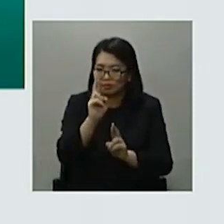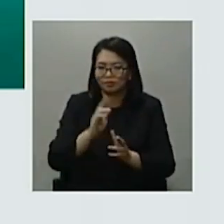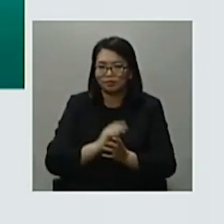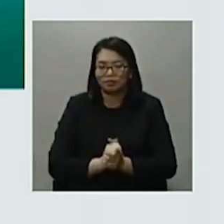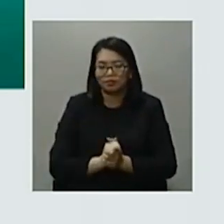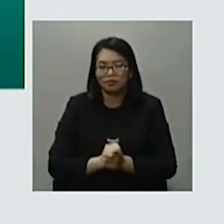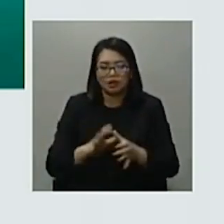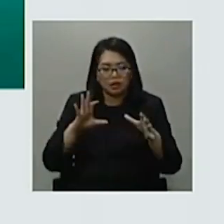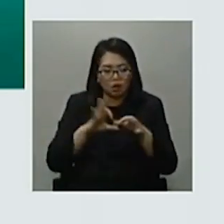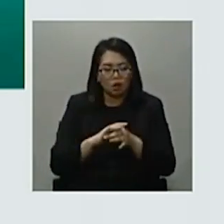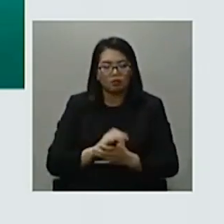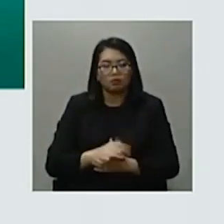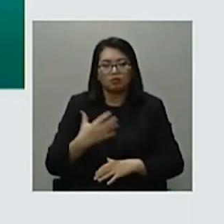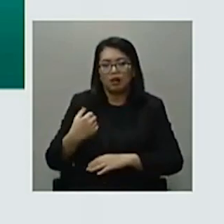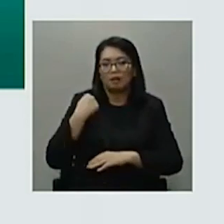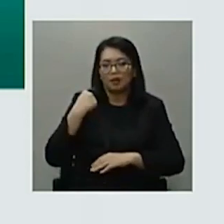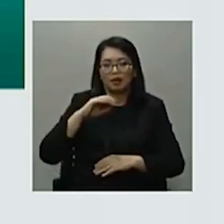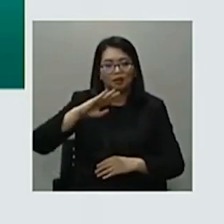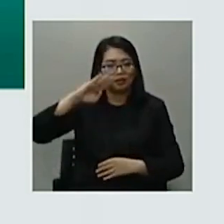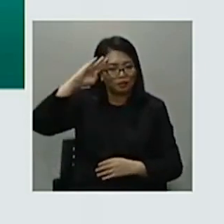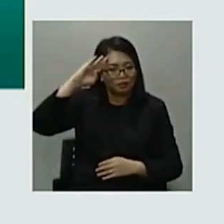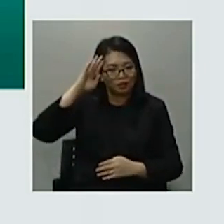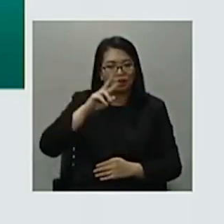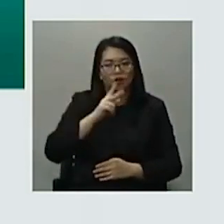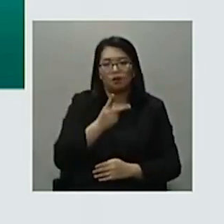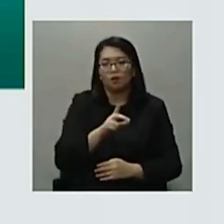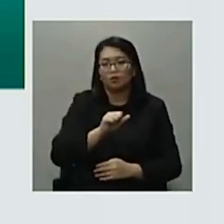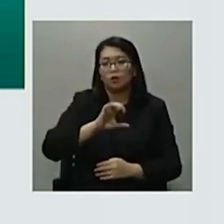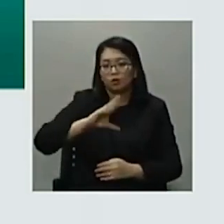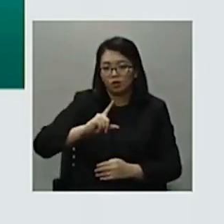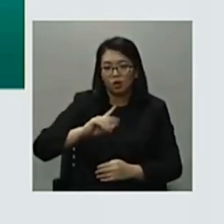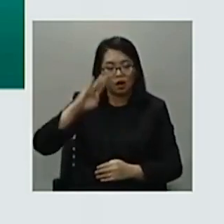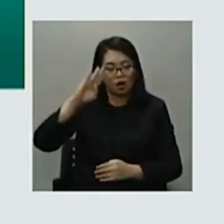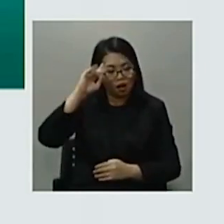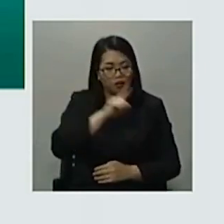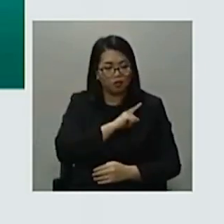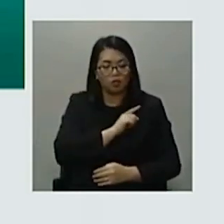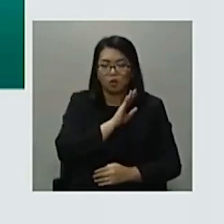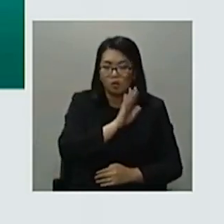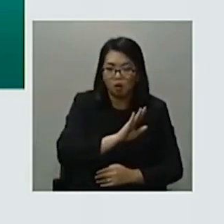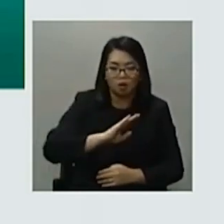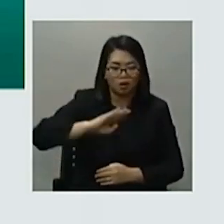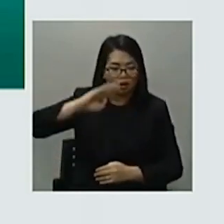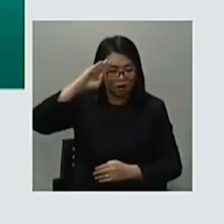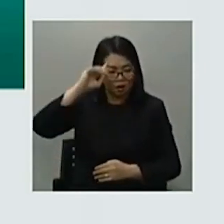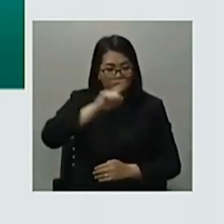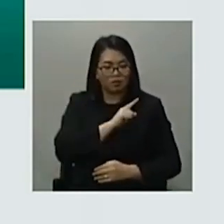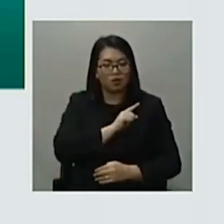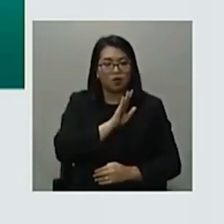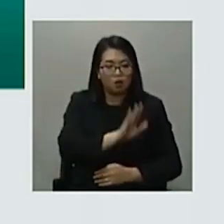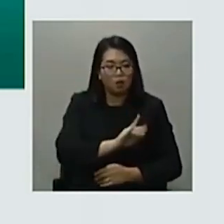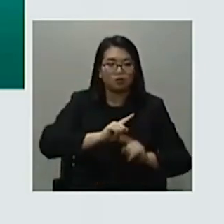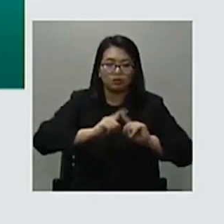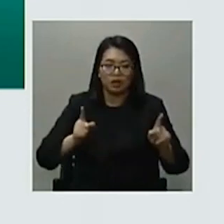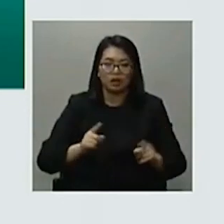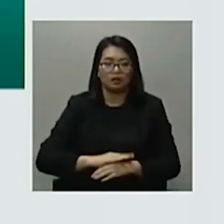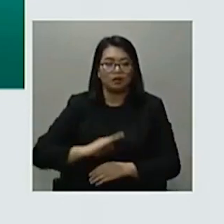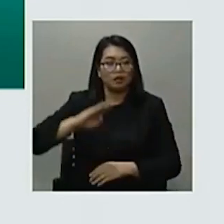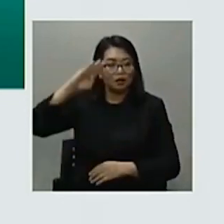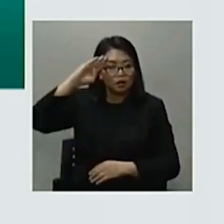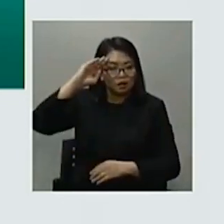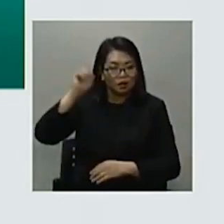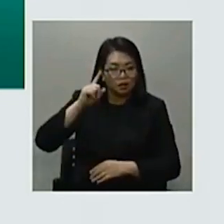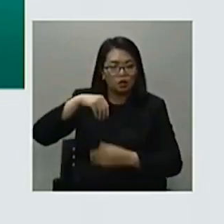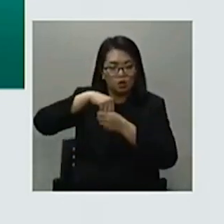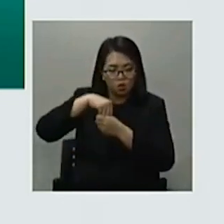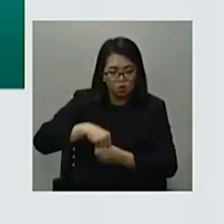าลคสช.ไม่ใช่หน้าที่ของกองทัพไม่ใช่หน้าที่ของทหารหน้าที่กองทัพคือการทำรงไว้ซึ่